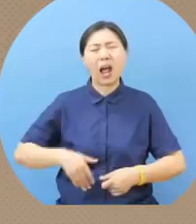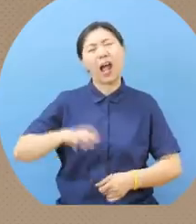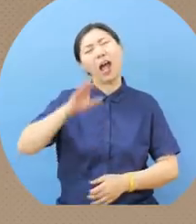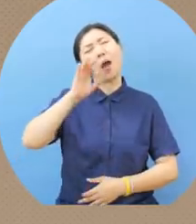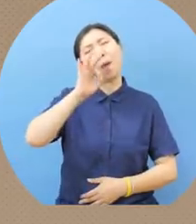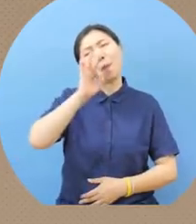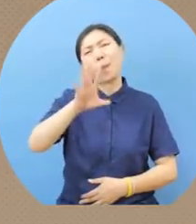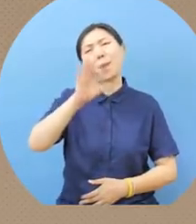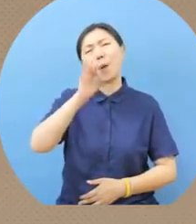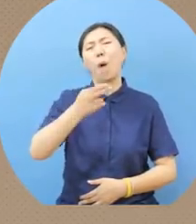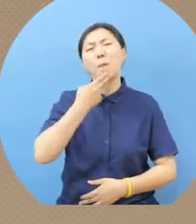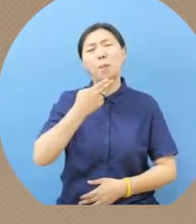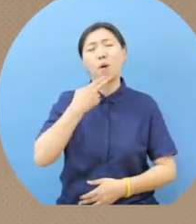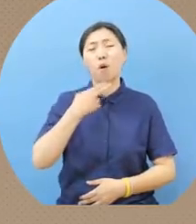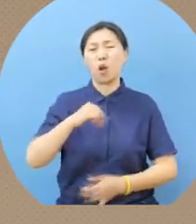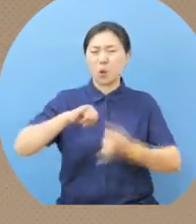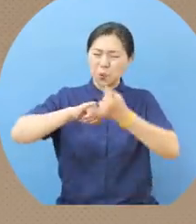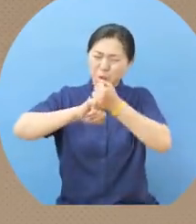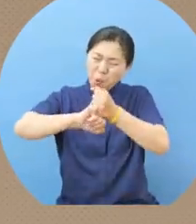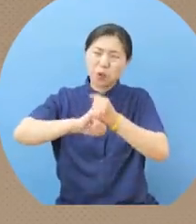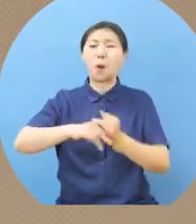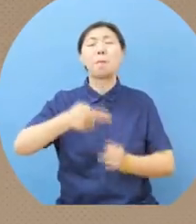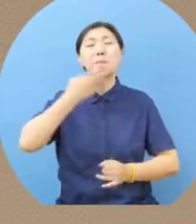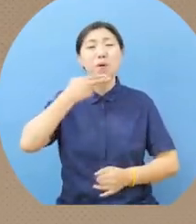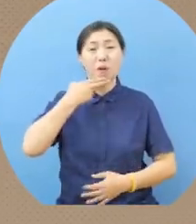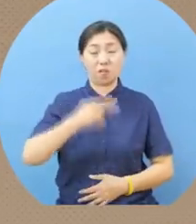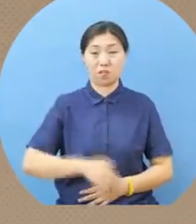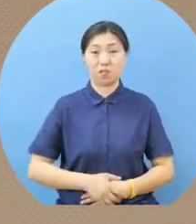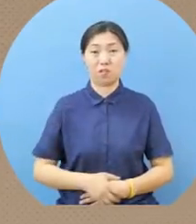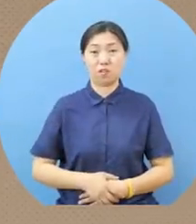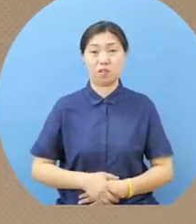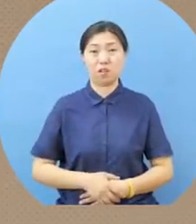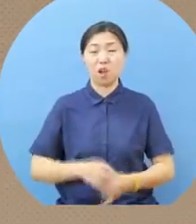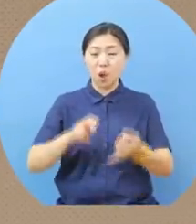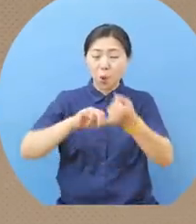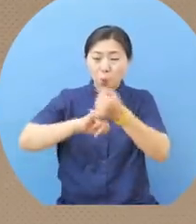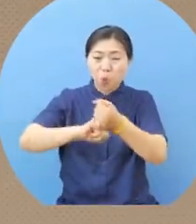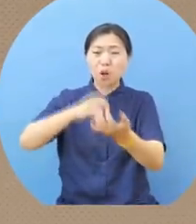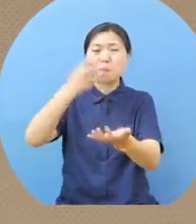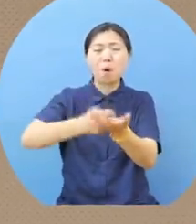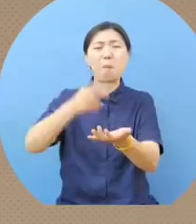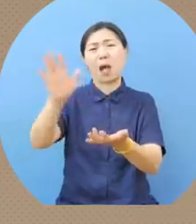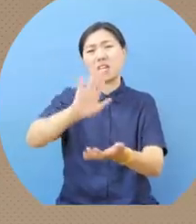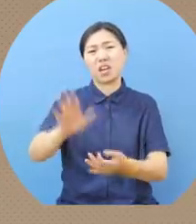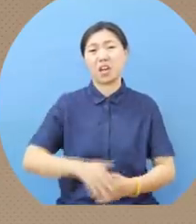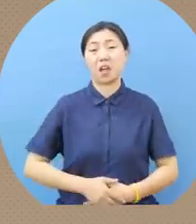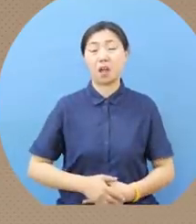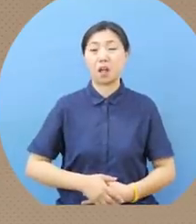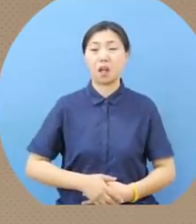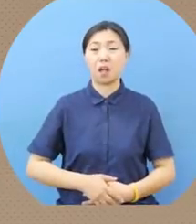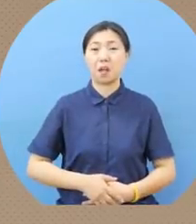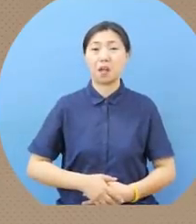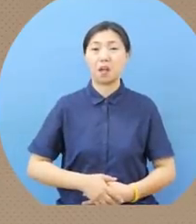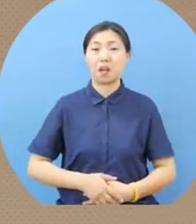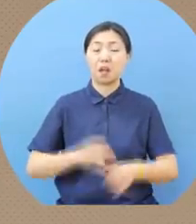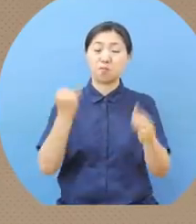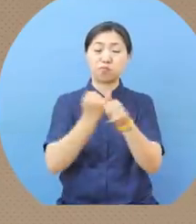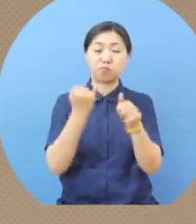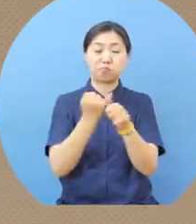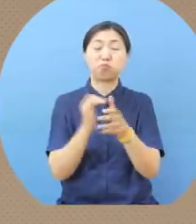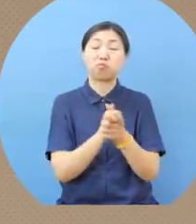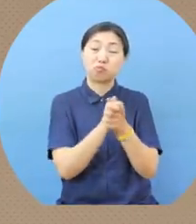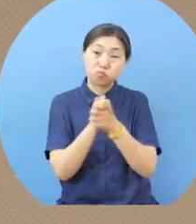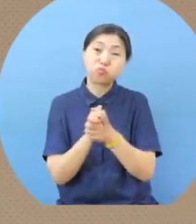물감 있을 수도 있고 없을 수도 있어야 되는 법칙은 없잖아요 또 아 자식간에 보관에 정이